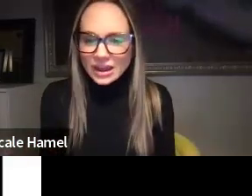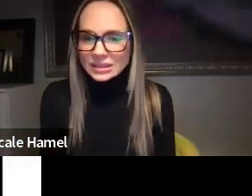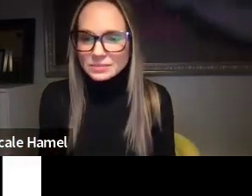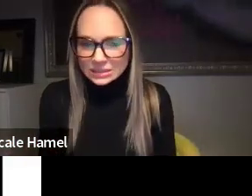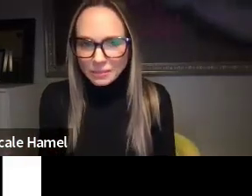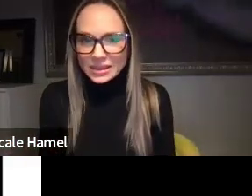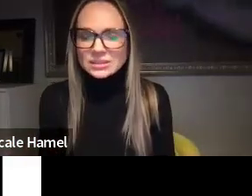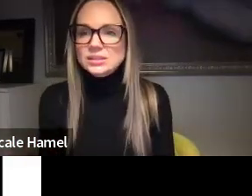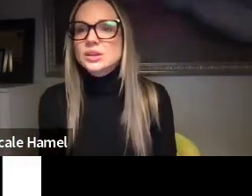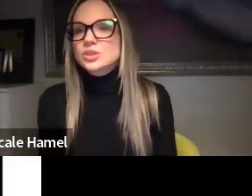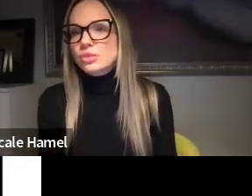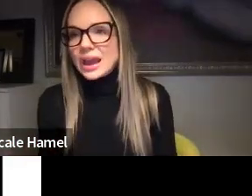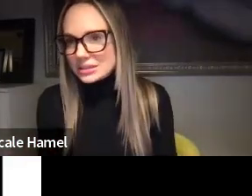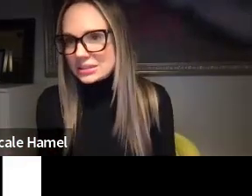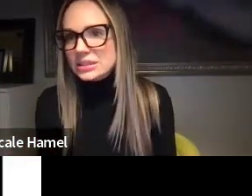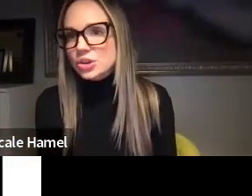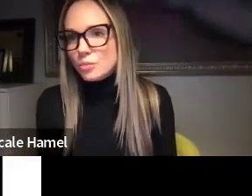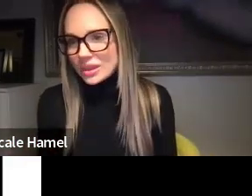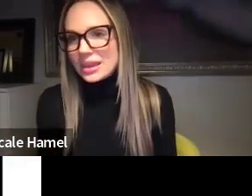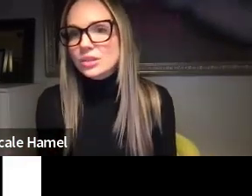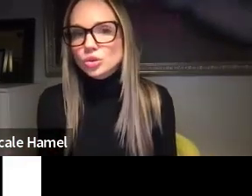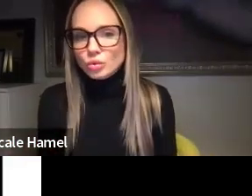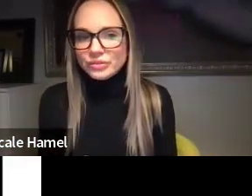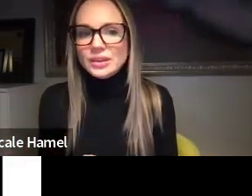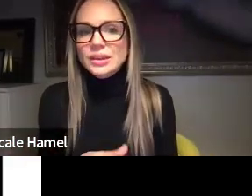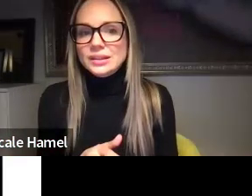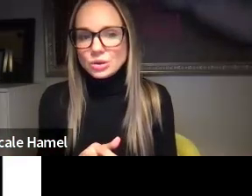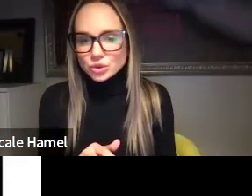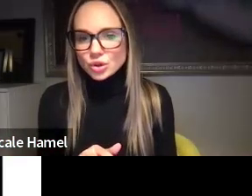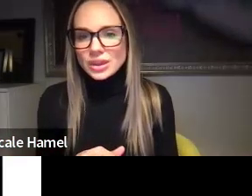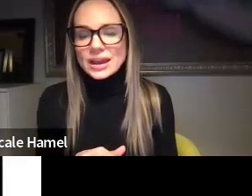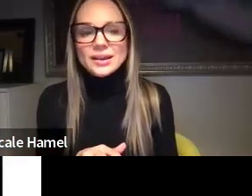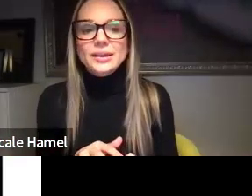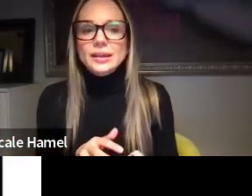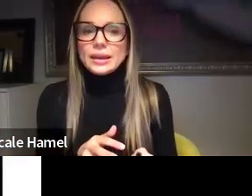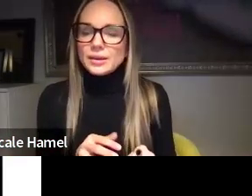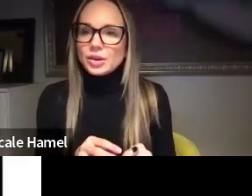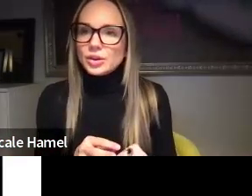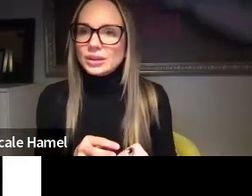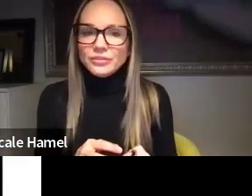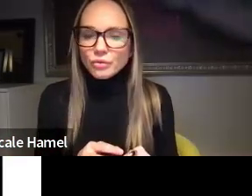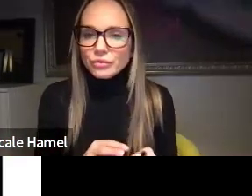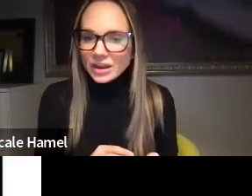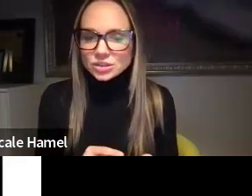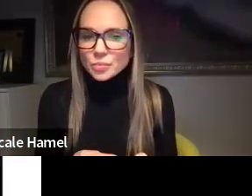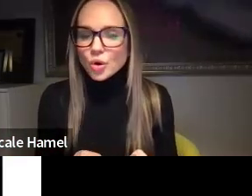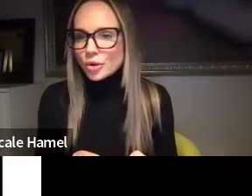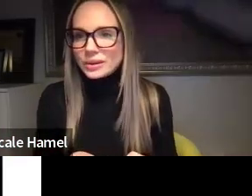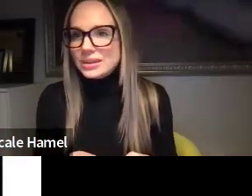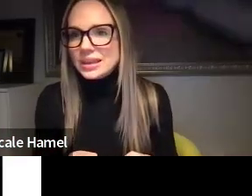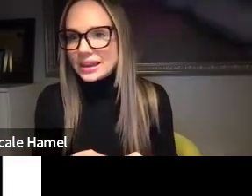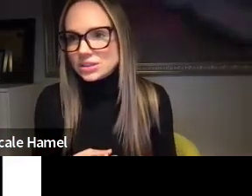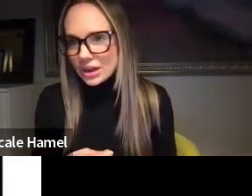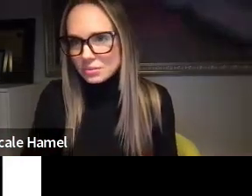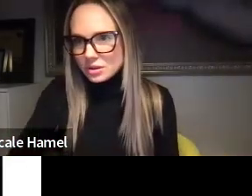de faire des petites pinces. Je vous garantis qu'il y a moyen de trouver des couturières qui vont vous faire ça pour